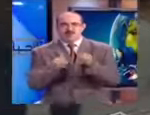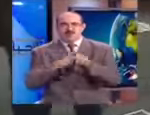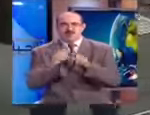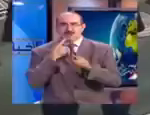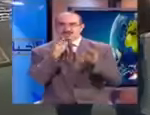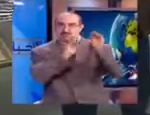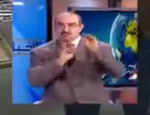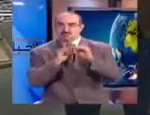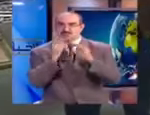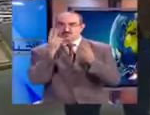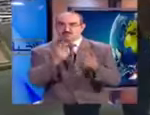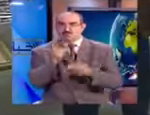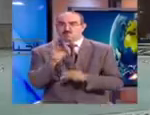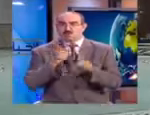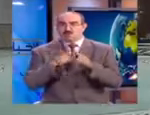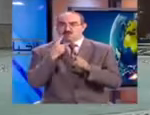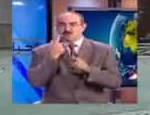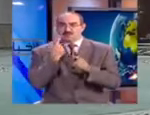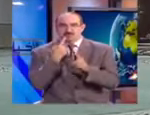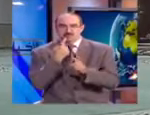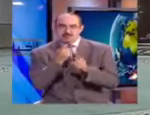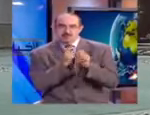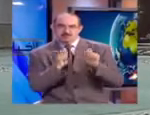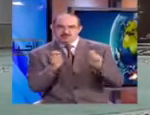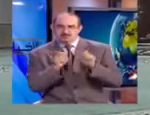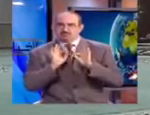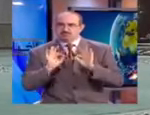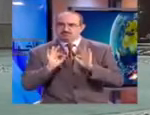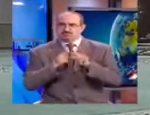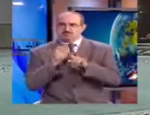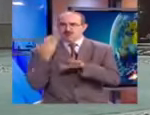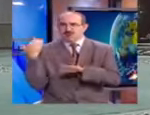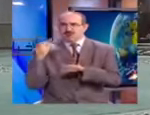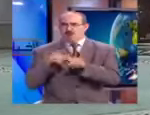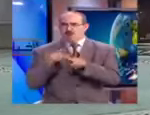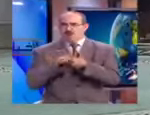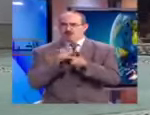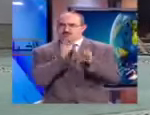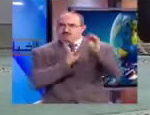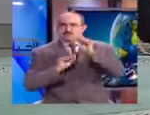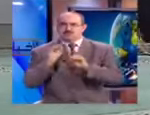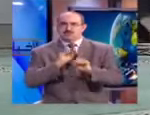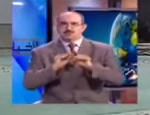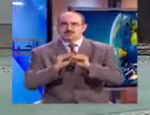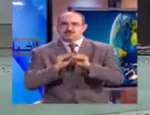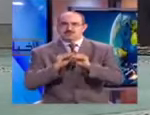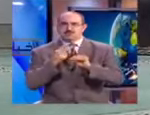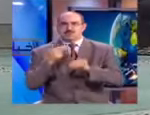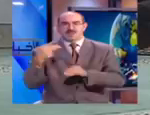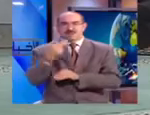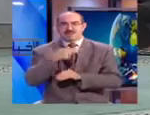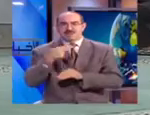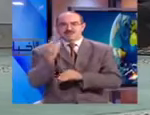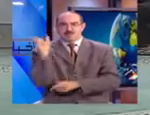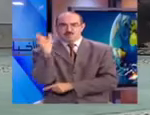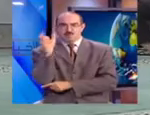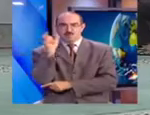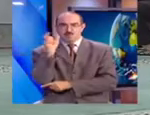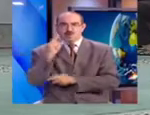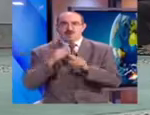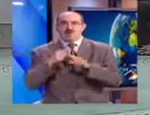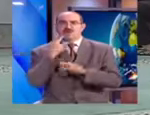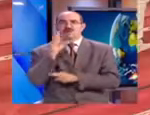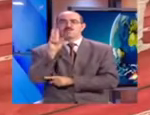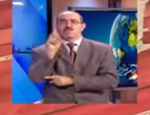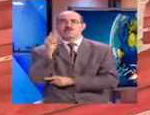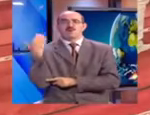الإجراء بعد التطبيق الإيجابي والاحترام والانضباط المسجل للإجراءات الوقائية على مستوى المساجد